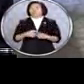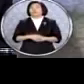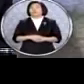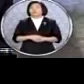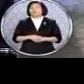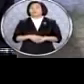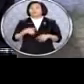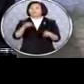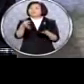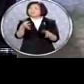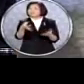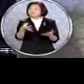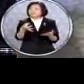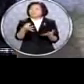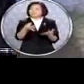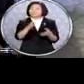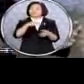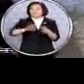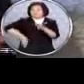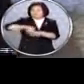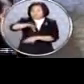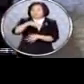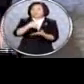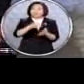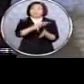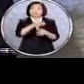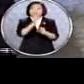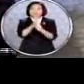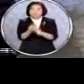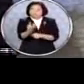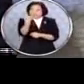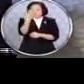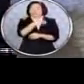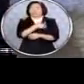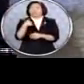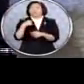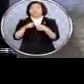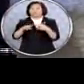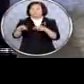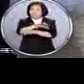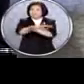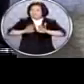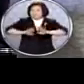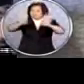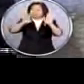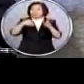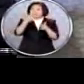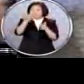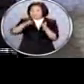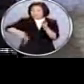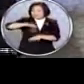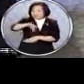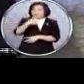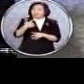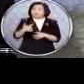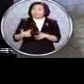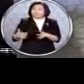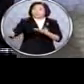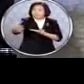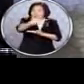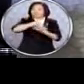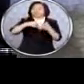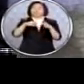些钱都是对未来的投资，能够创造就业机会，能够创造商机的，所以这个钱花去可以慢慢的收回来。现